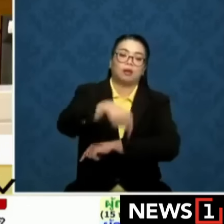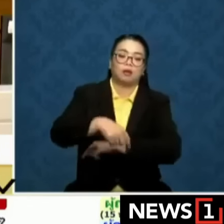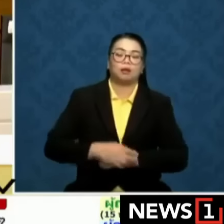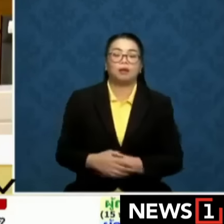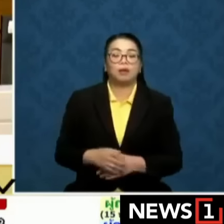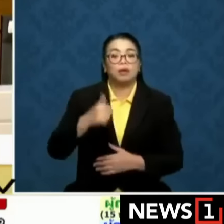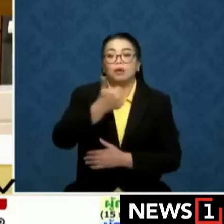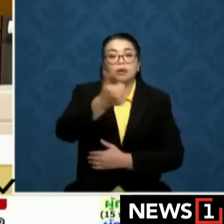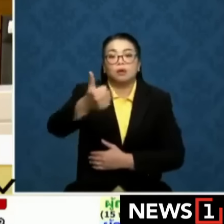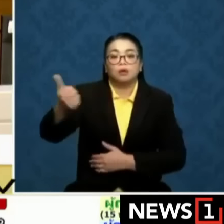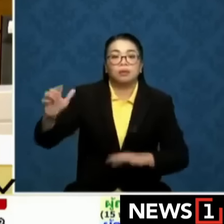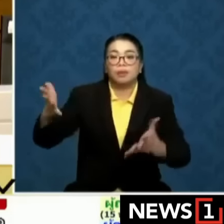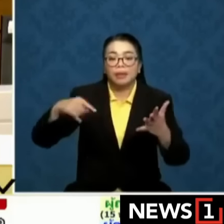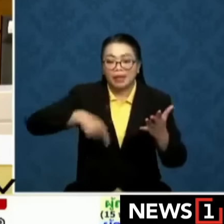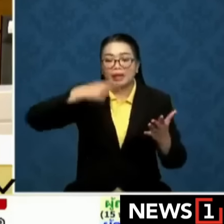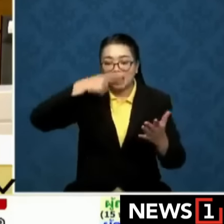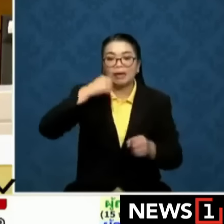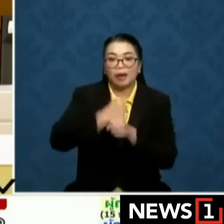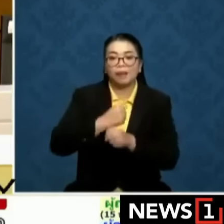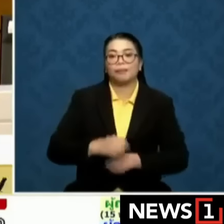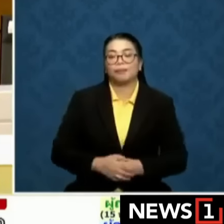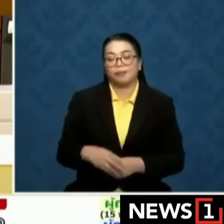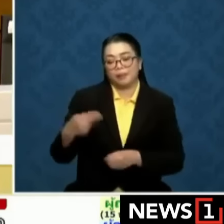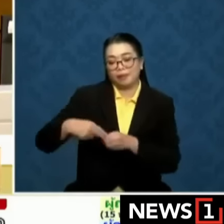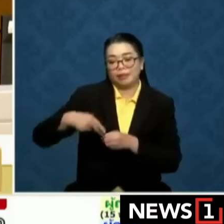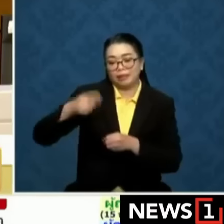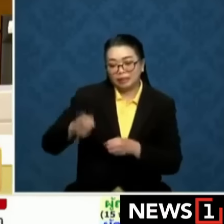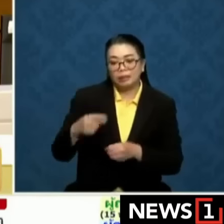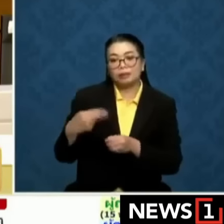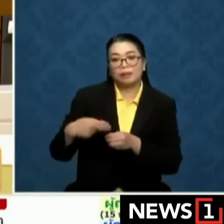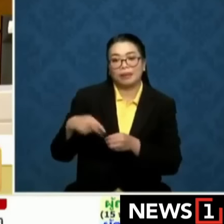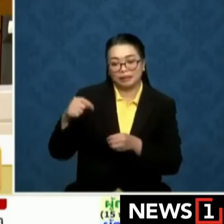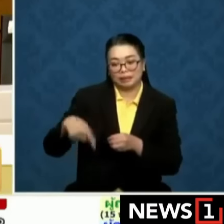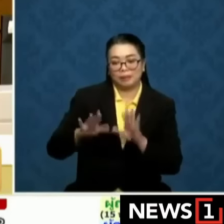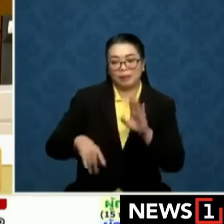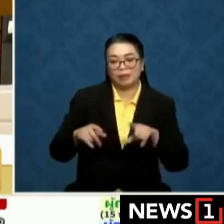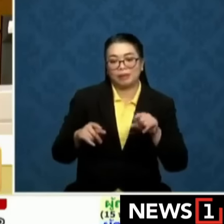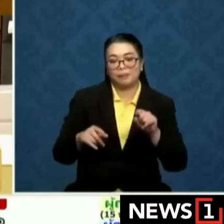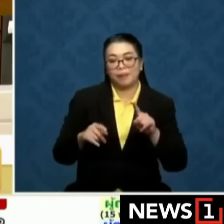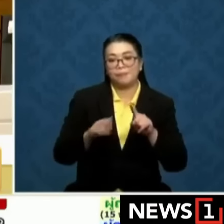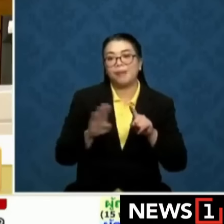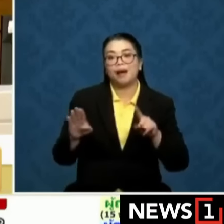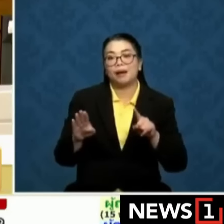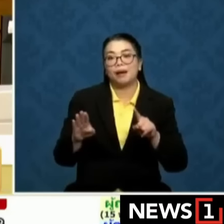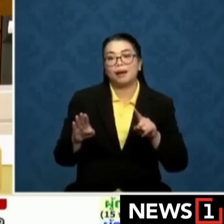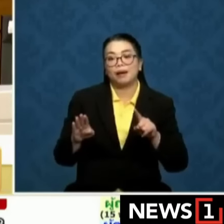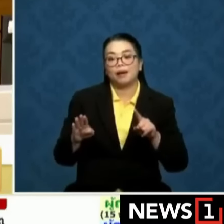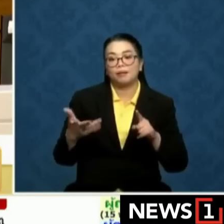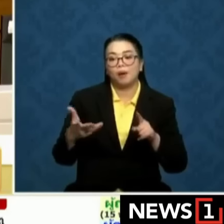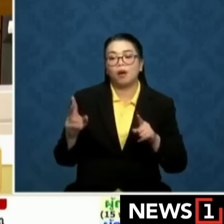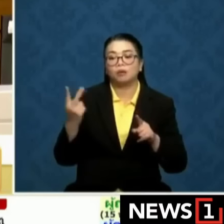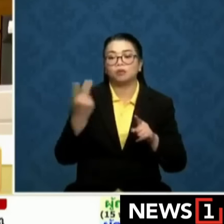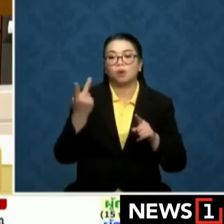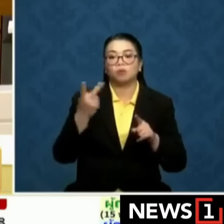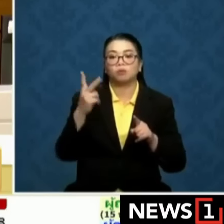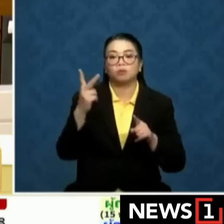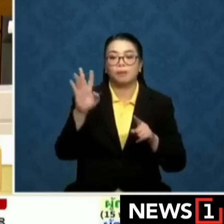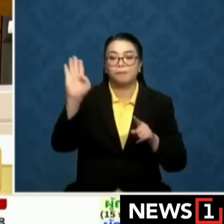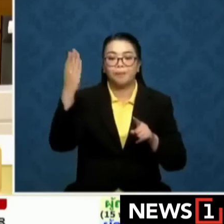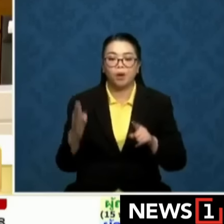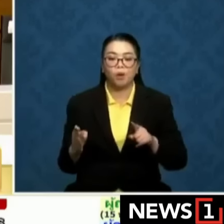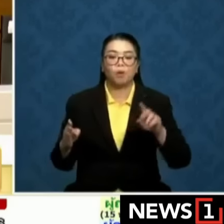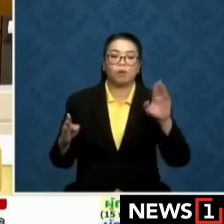นอนุรักษ์พลังงานเมื่อผู้ค้าน้ำมันจ่ายภาษีตรงนี้แล้วเอาไปขายให้ปั๊มก็โดนภาษีอีกรอบระบบภาษีของเราทำให้ประชาชน